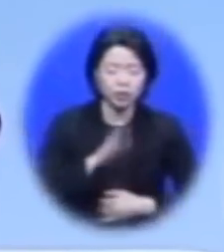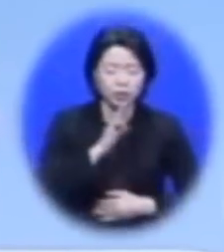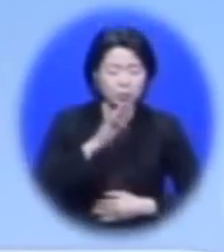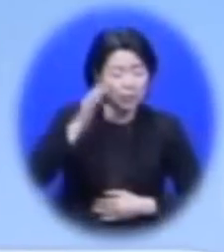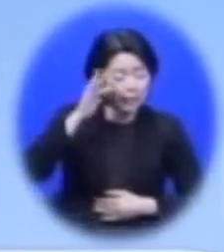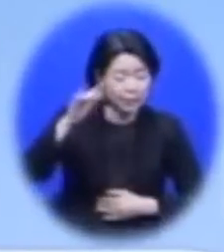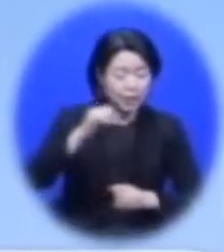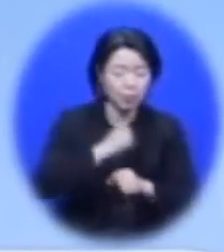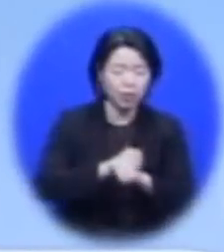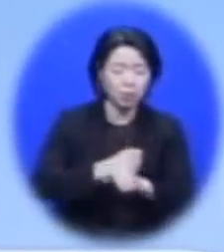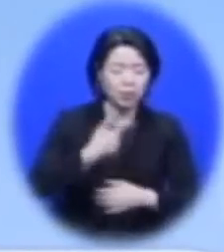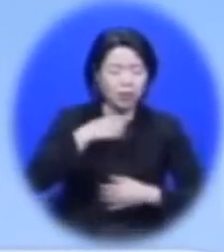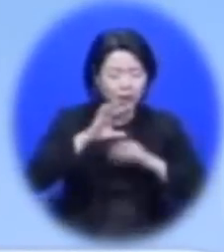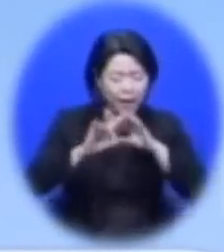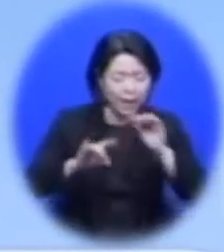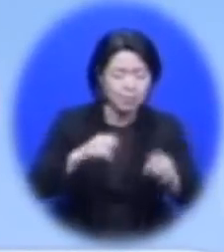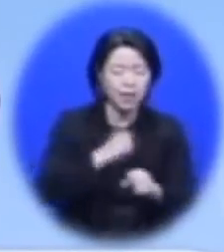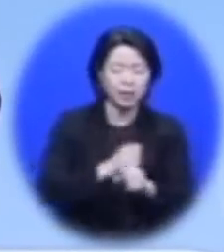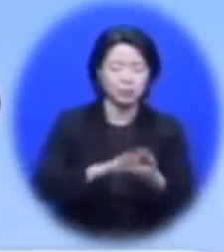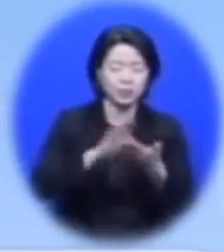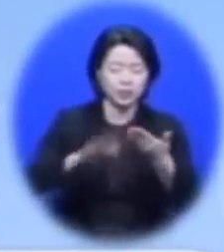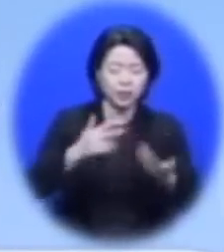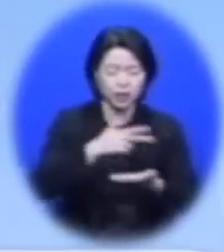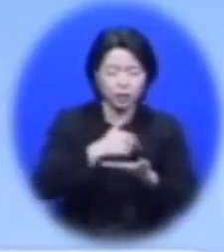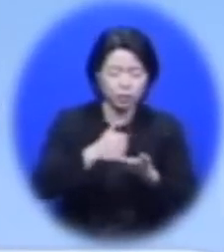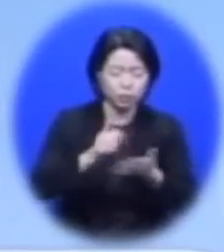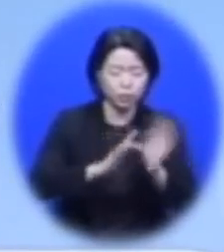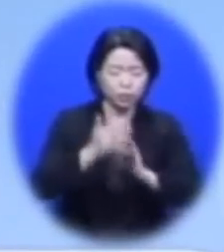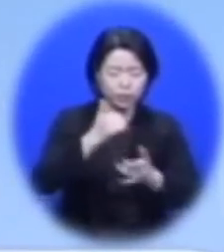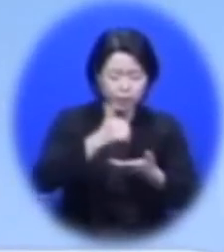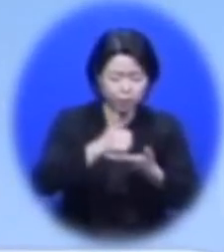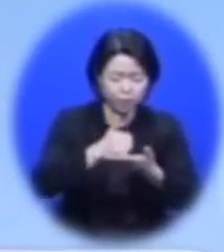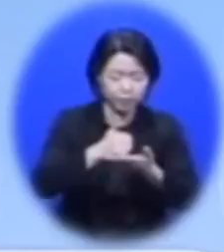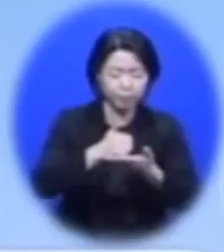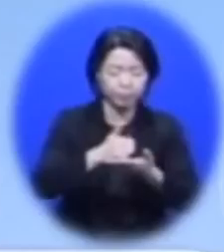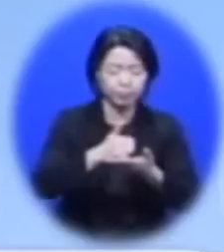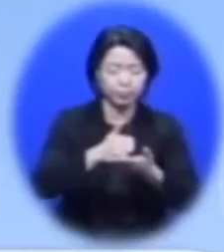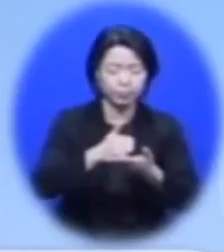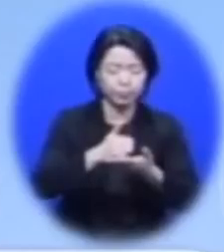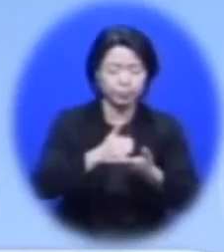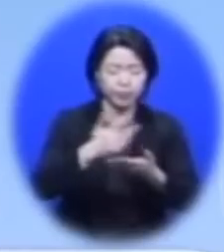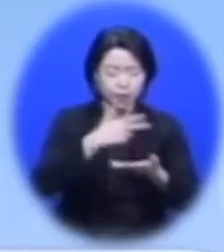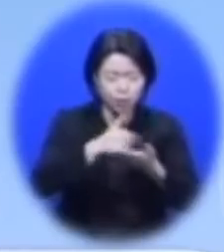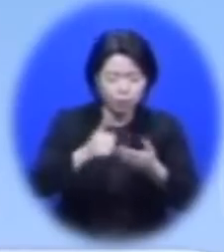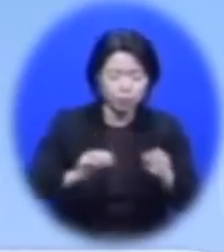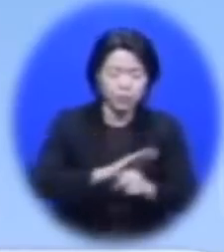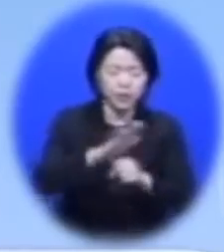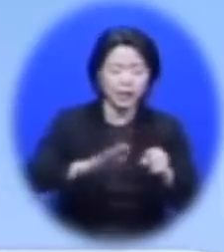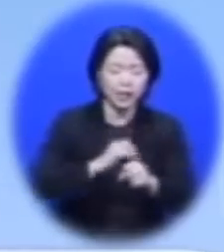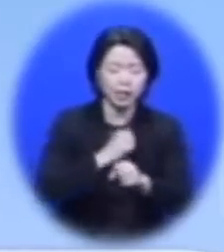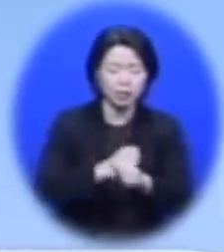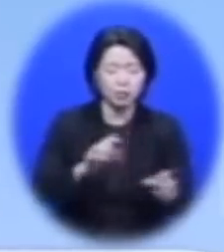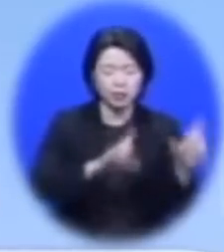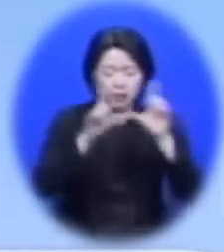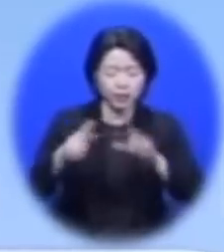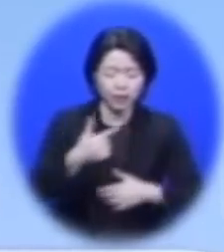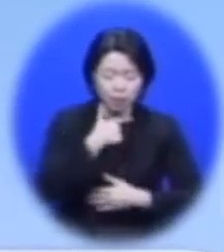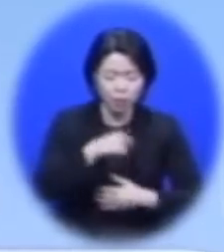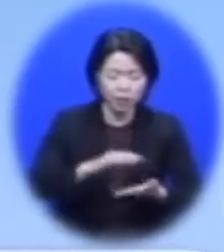사모하며 갈망합니다. 주님, 주 예수님, 주님을 사랑하며 살기를